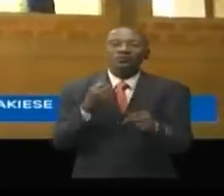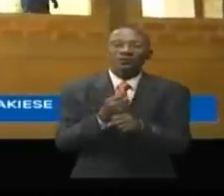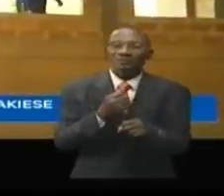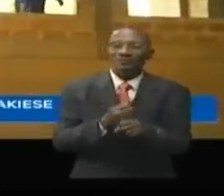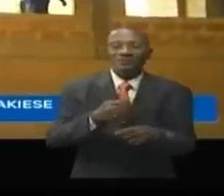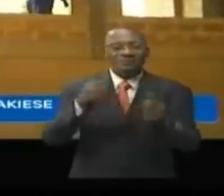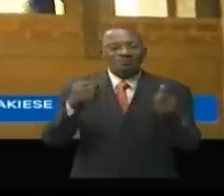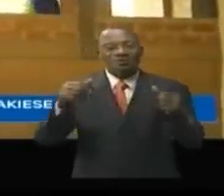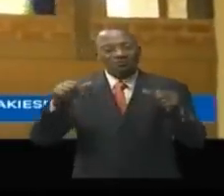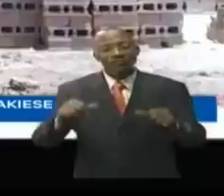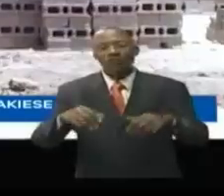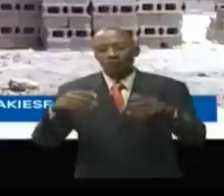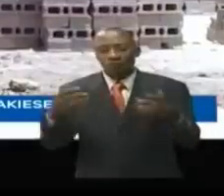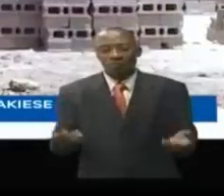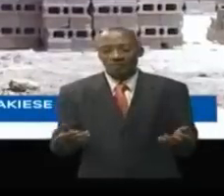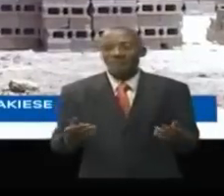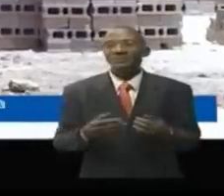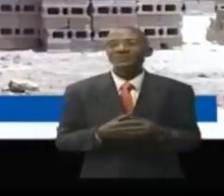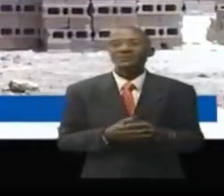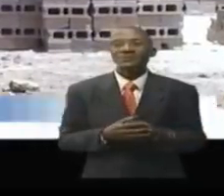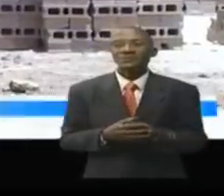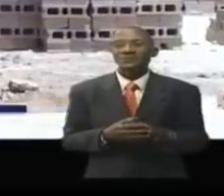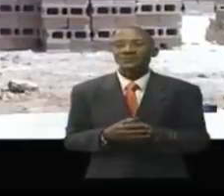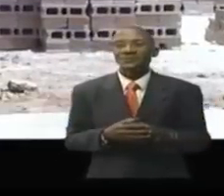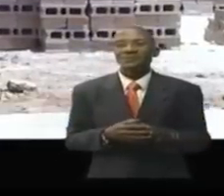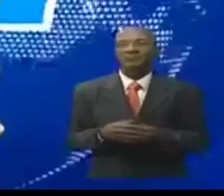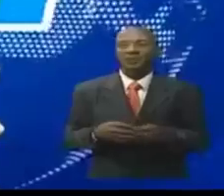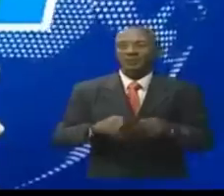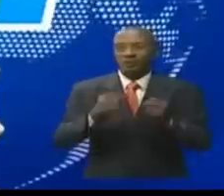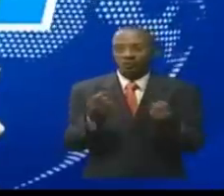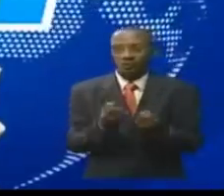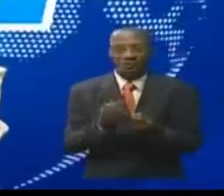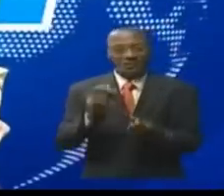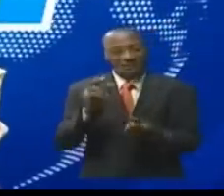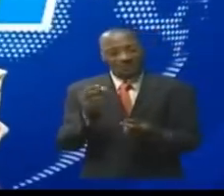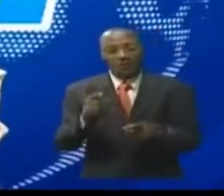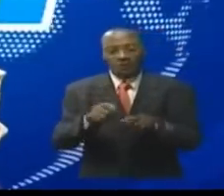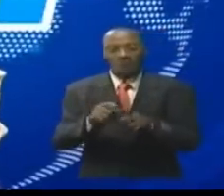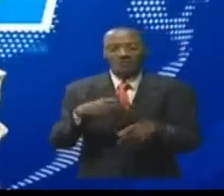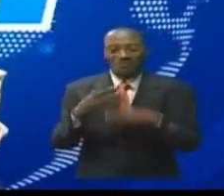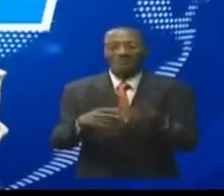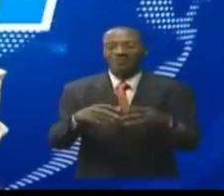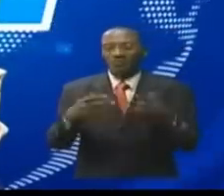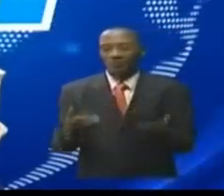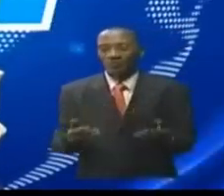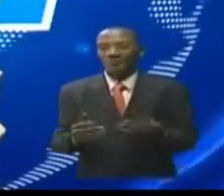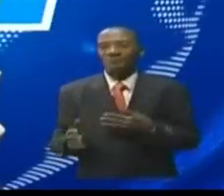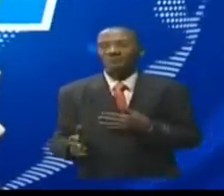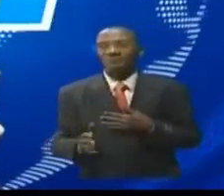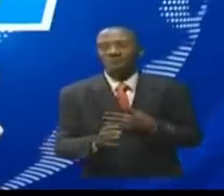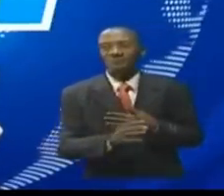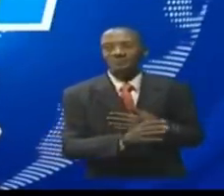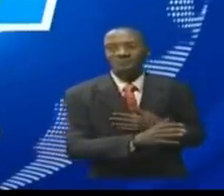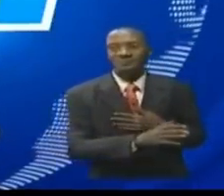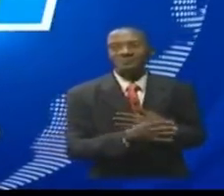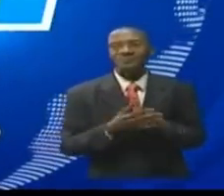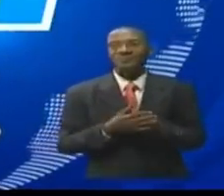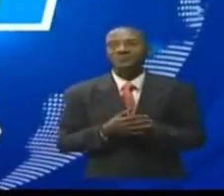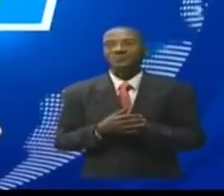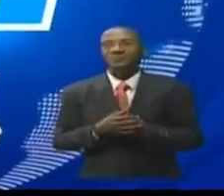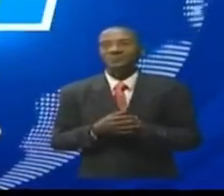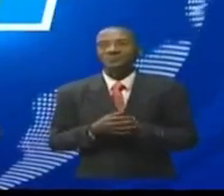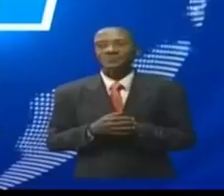mais aussi et surtout dans certaines entreprises minières. Félix-Antoine Tshisekedi Tshilombo,